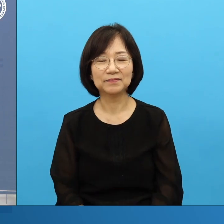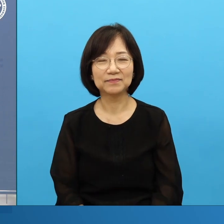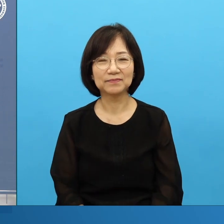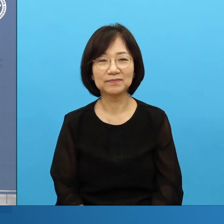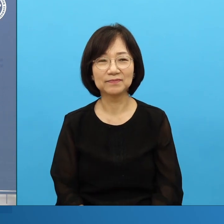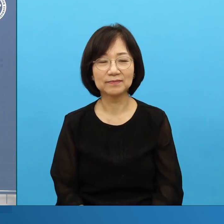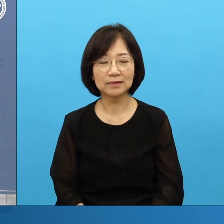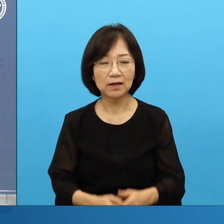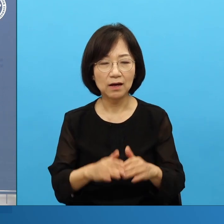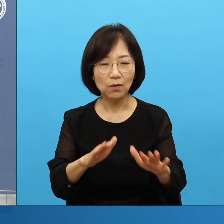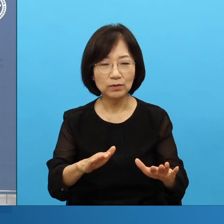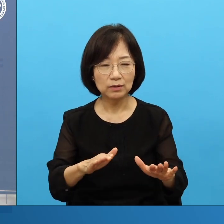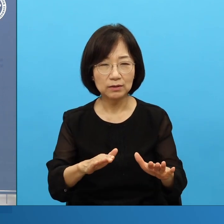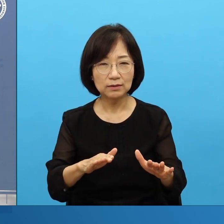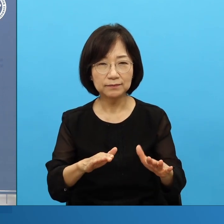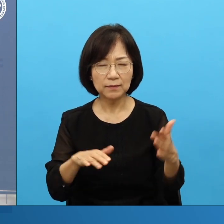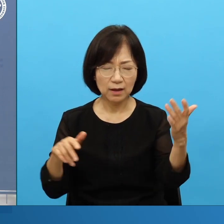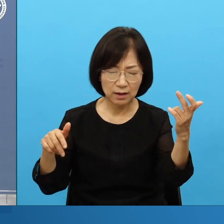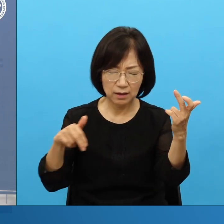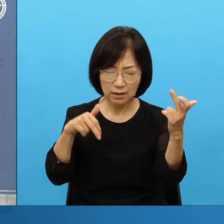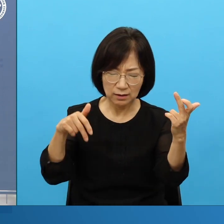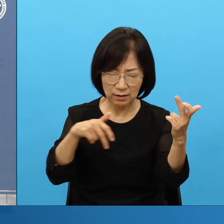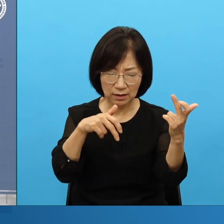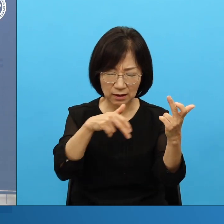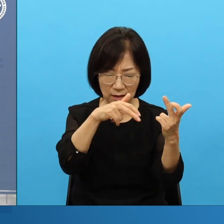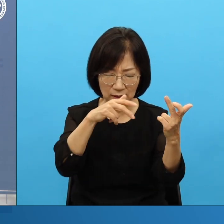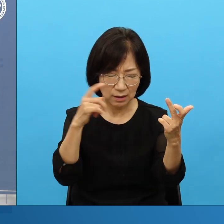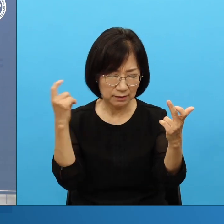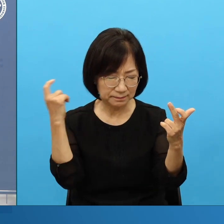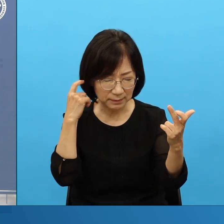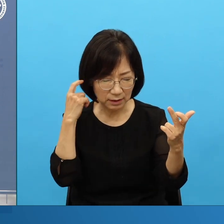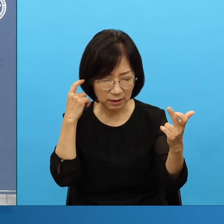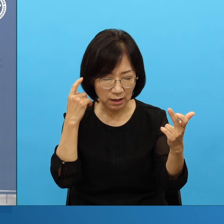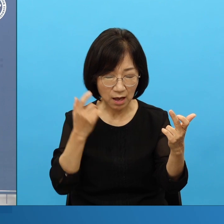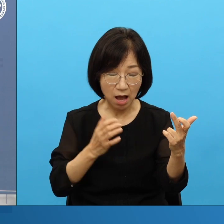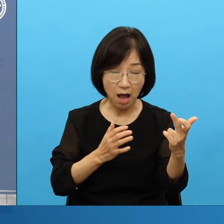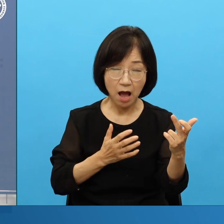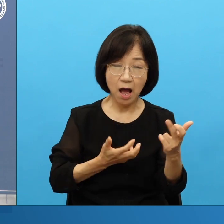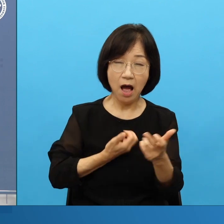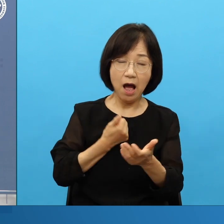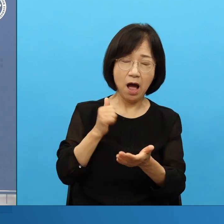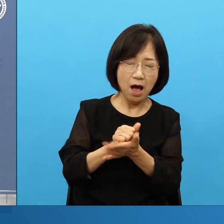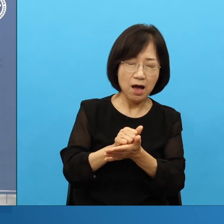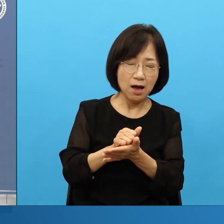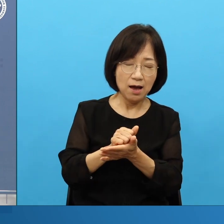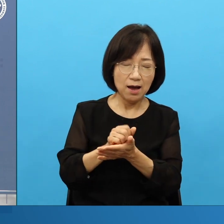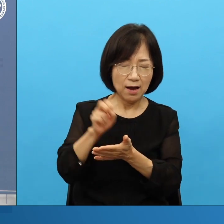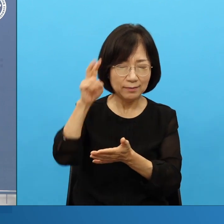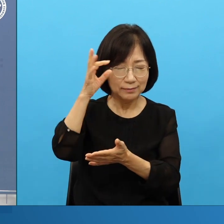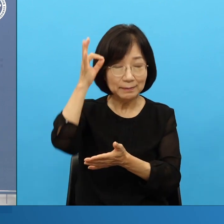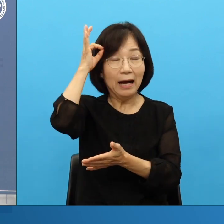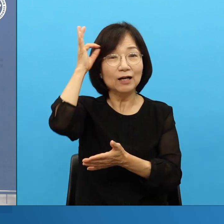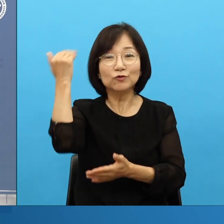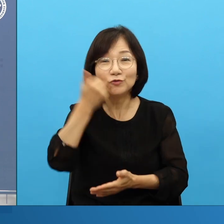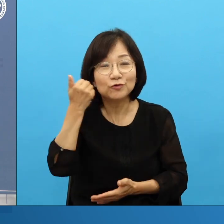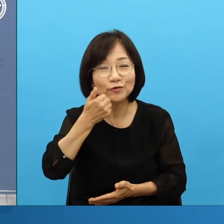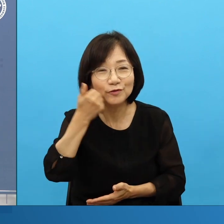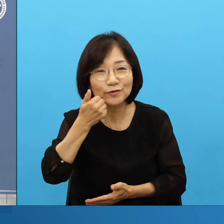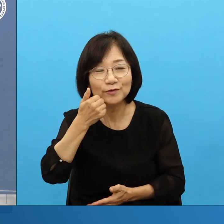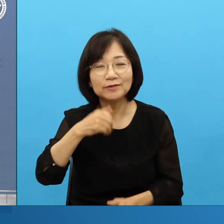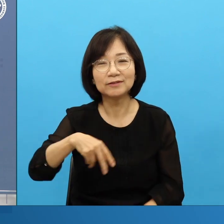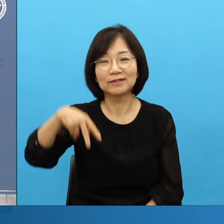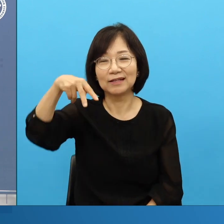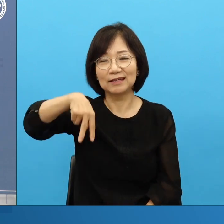그리스도 만나는데 이 바울은 누구 생각이 제일 많이 나겠어요? And then at that moment when 스데반이죠. Paul met Christ, who do you think he's going to think of the most? It's